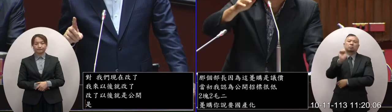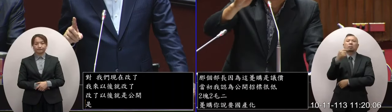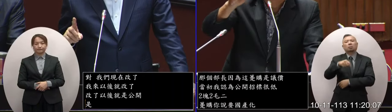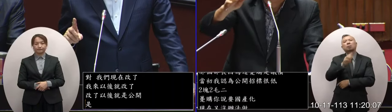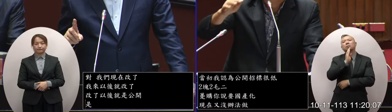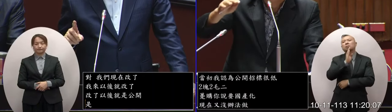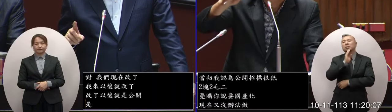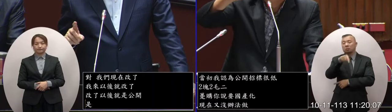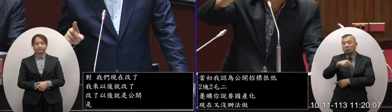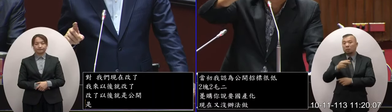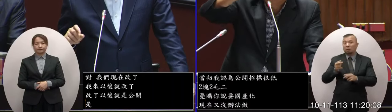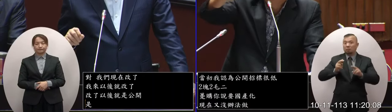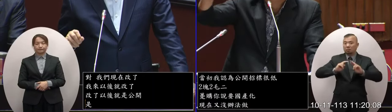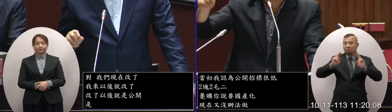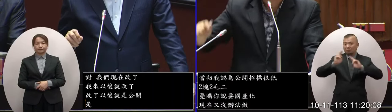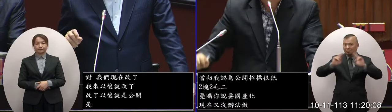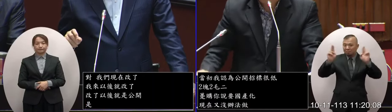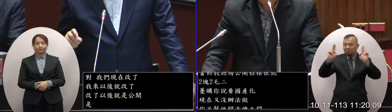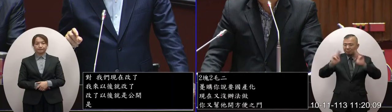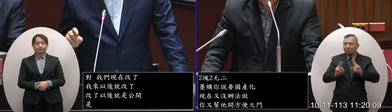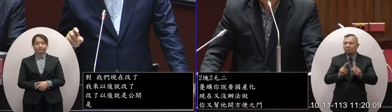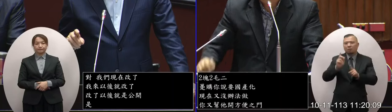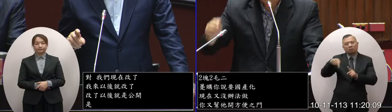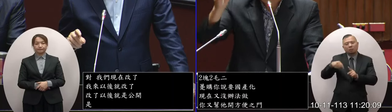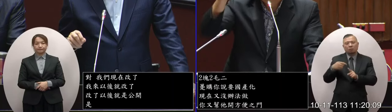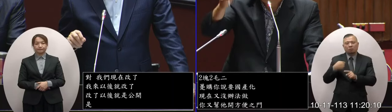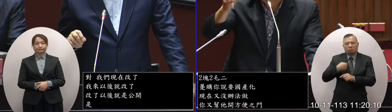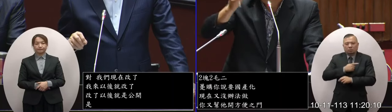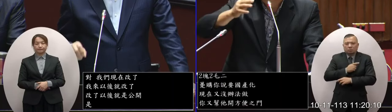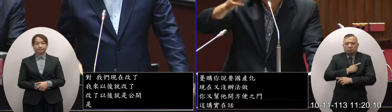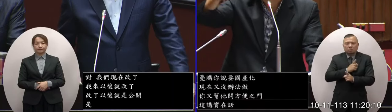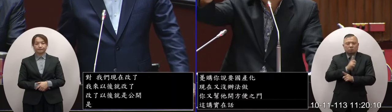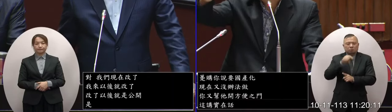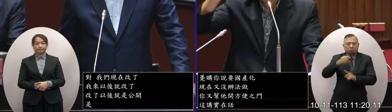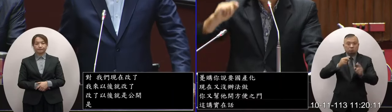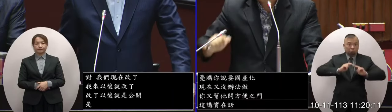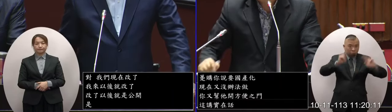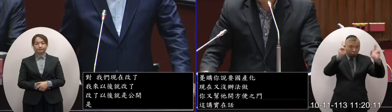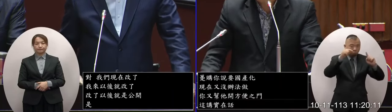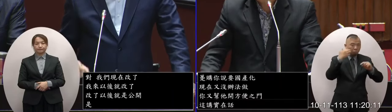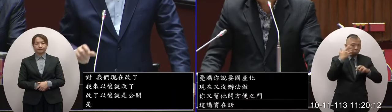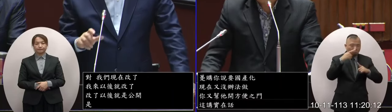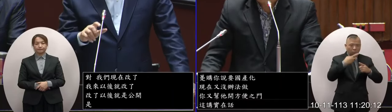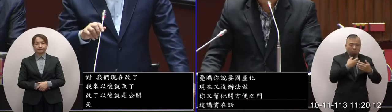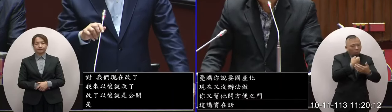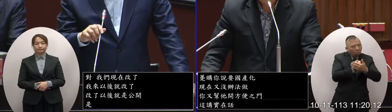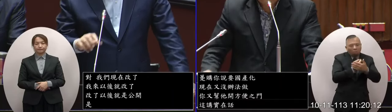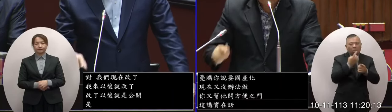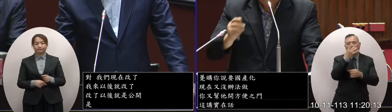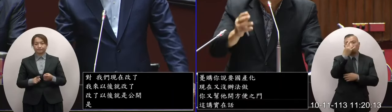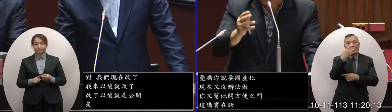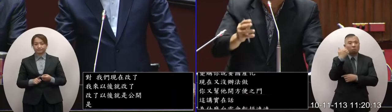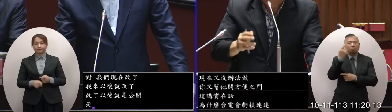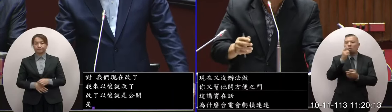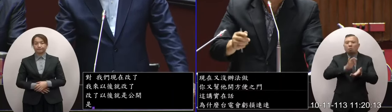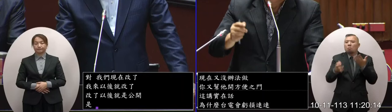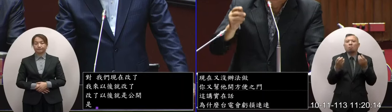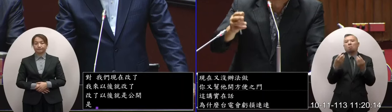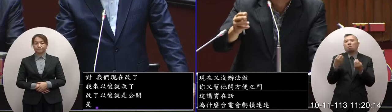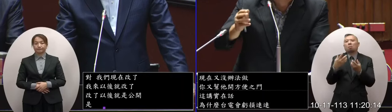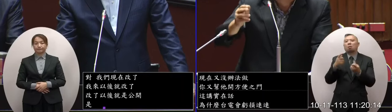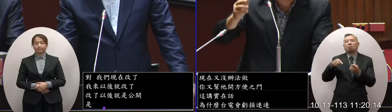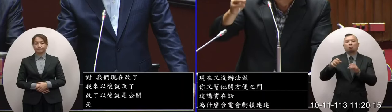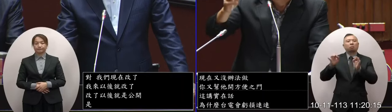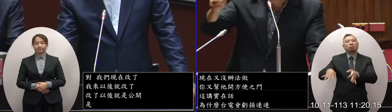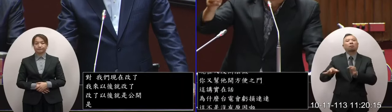啊，几乎到现在你没有办法储存。你没有用的话，几乎都是流掉， 是哦，是。 那流掉，